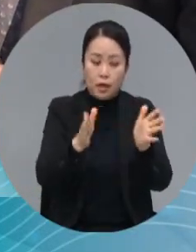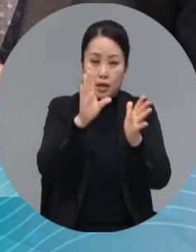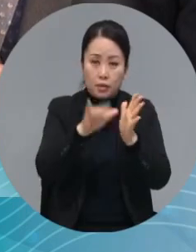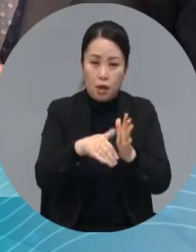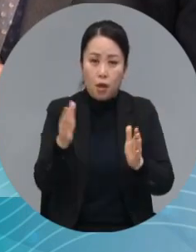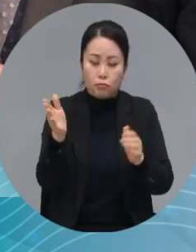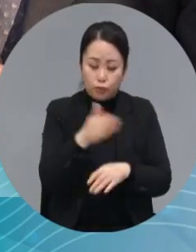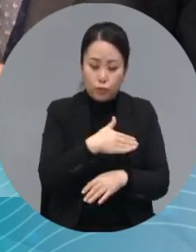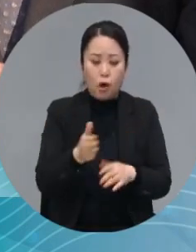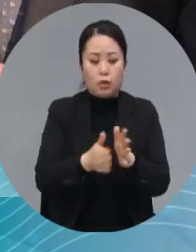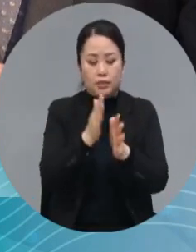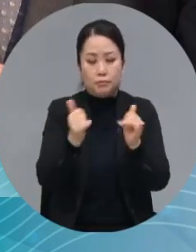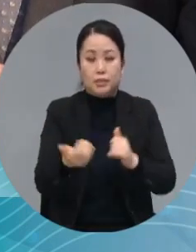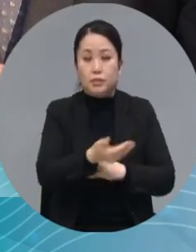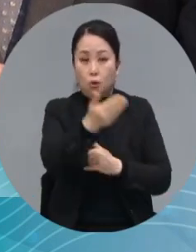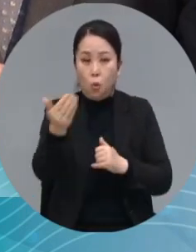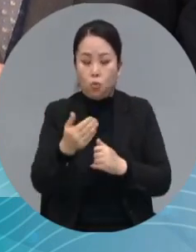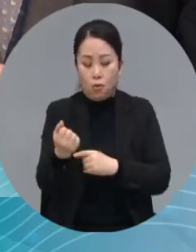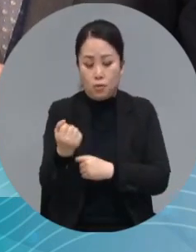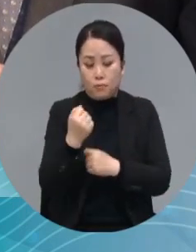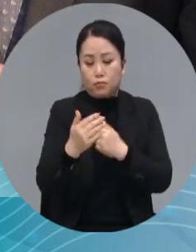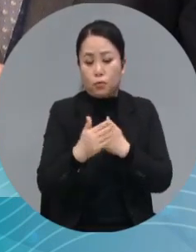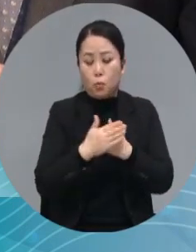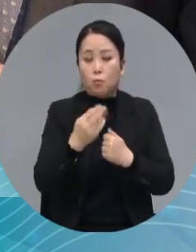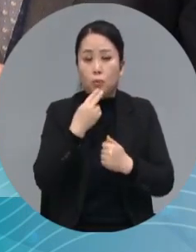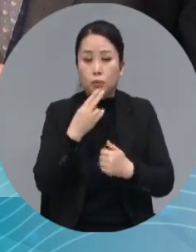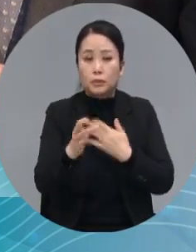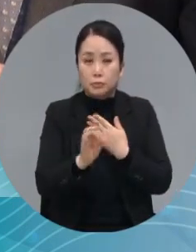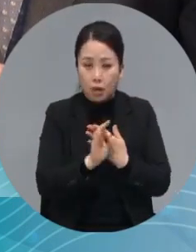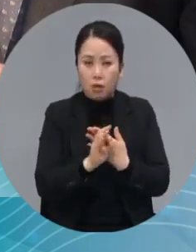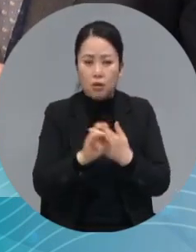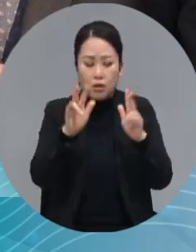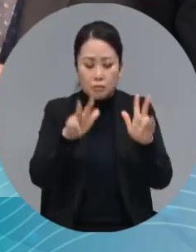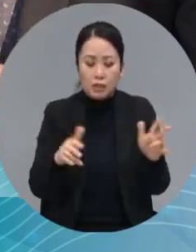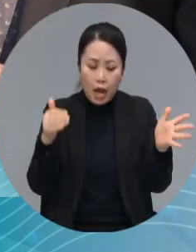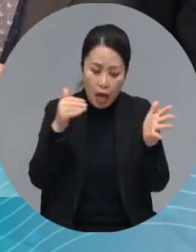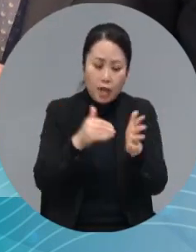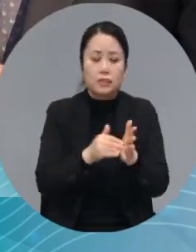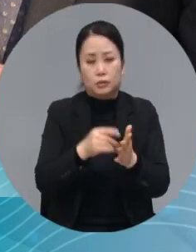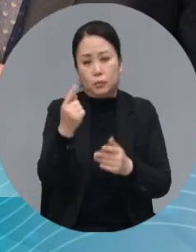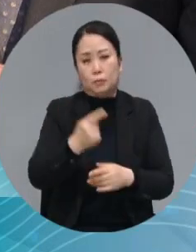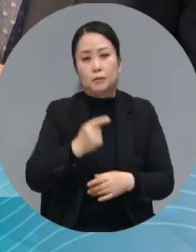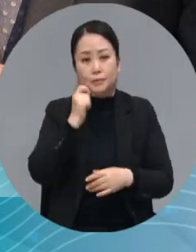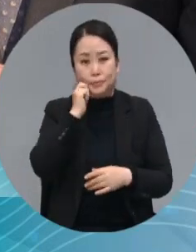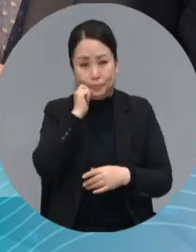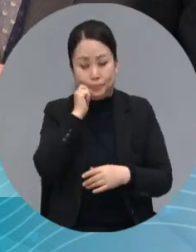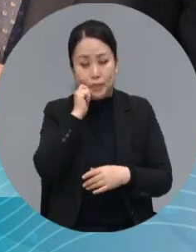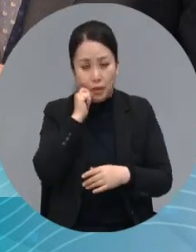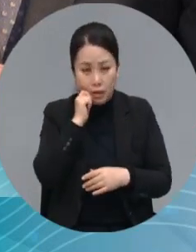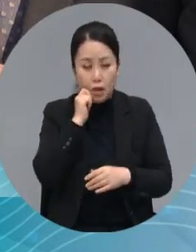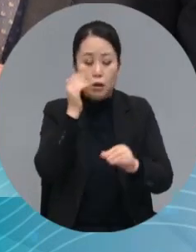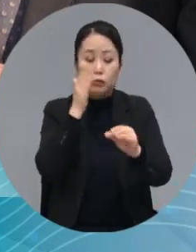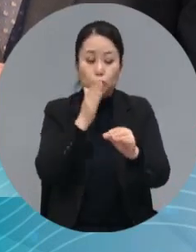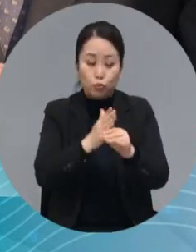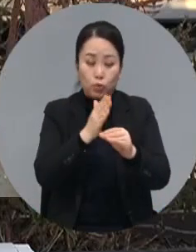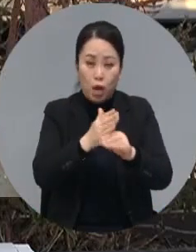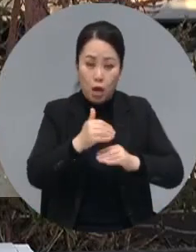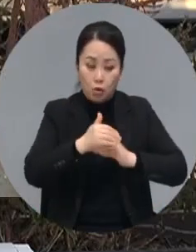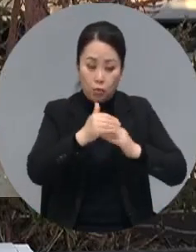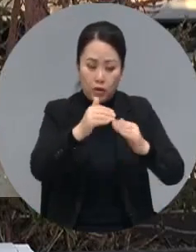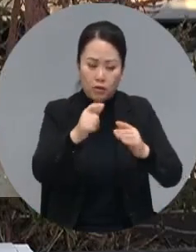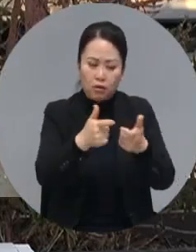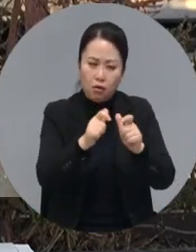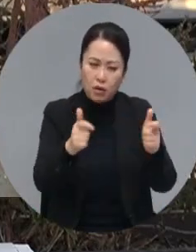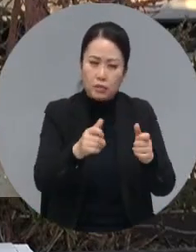힘이 없었다면 여기까지 오지도 못했을 것 같습니다. 충분히 중간 과정에서